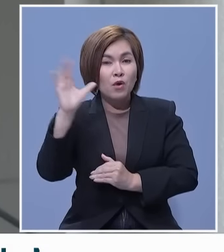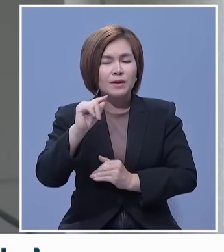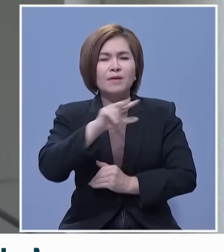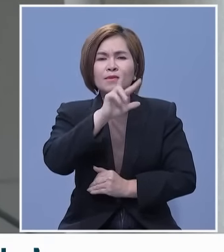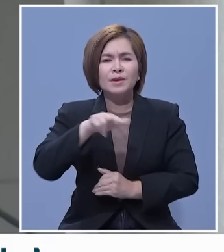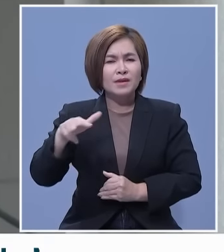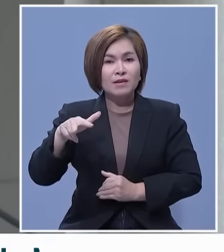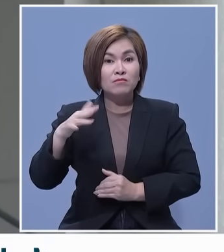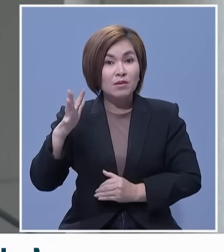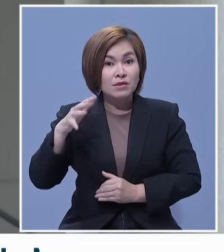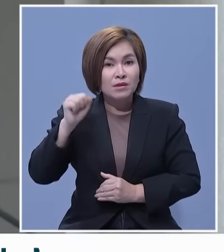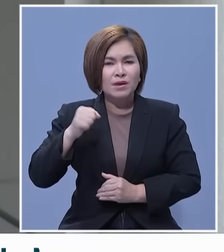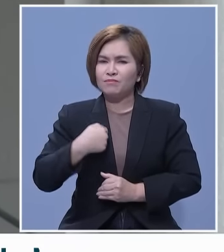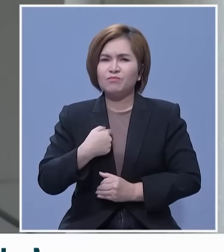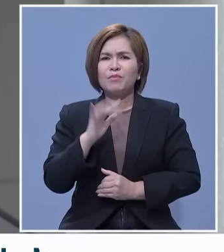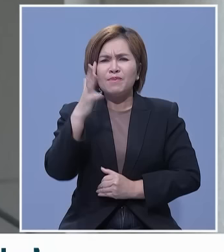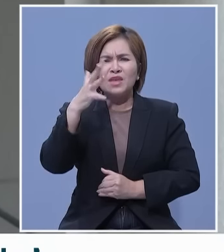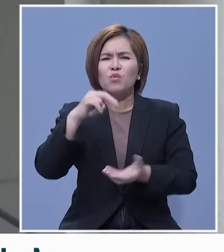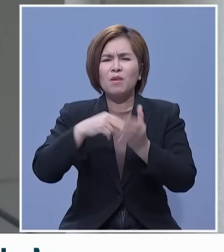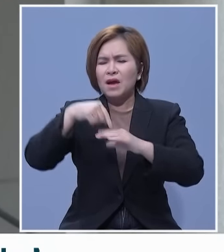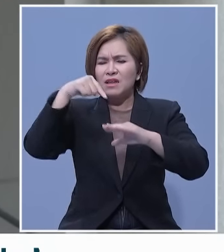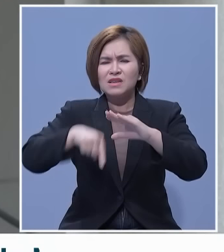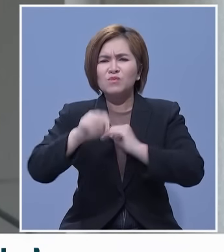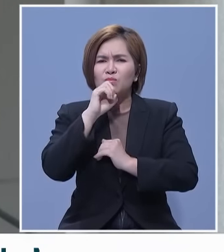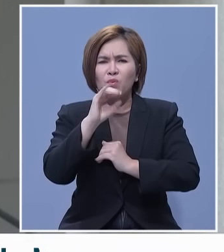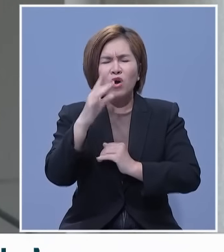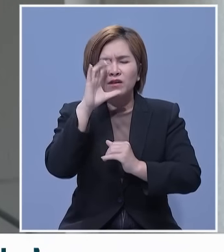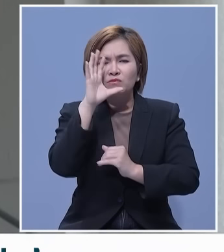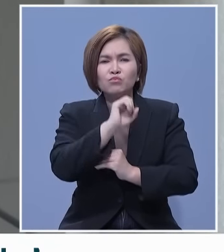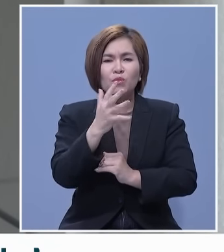ไม่มีนัยยะไม่มีผมเรียนตรงครับไม่มีนัยยะใดๆทั้งสิ้น